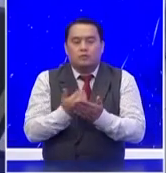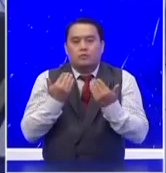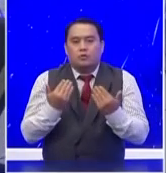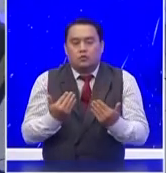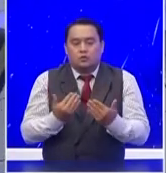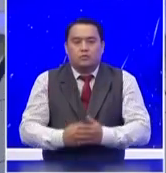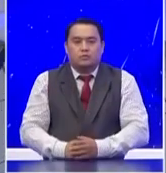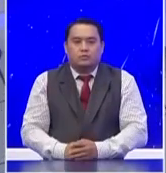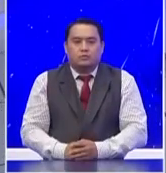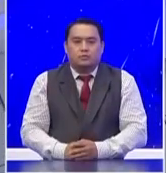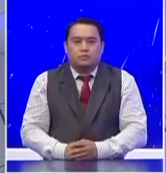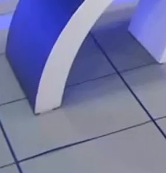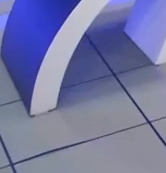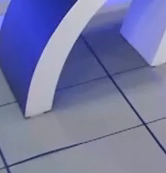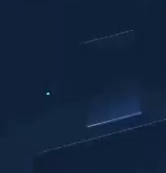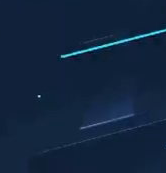көрермен бүгін көретіндеріңіз.